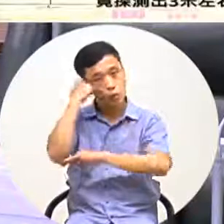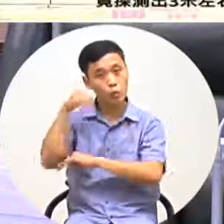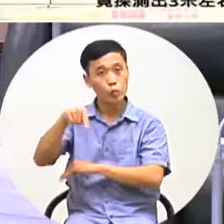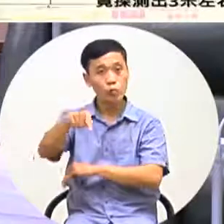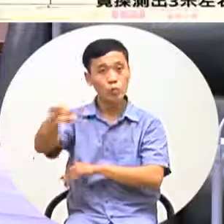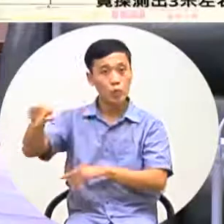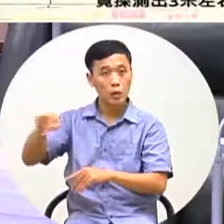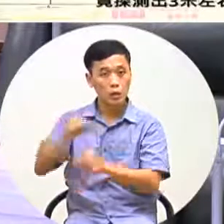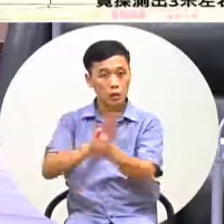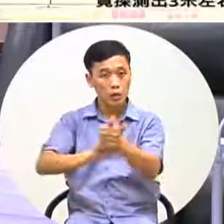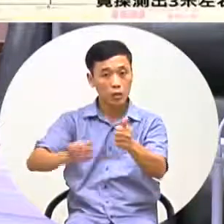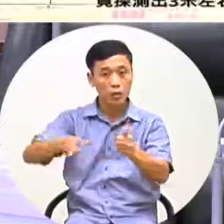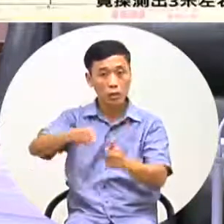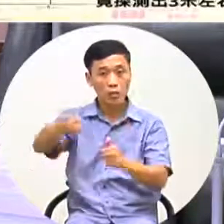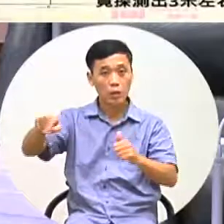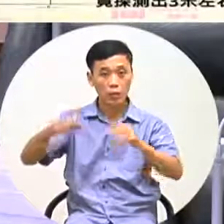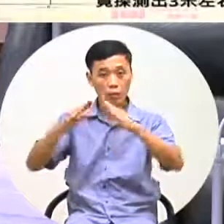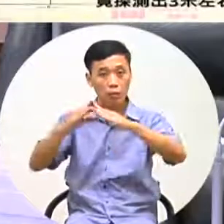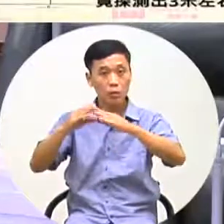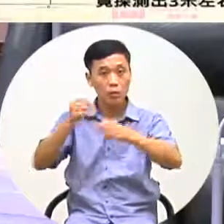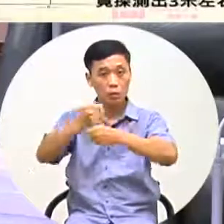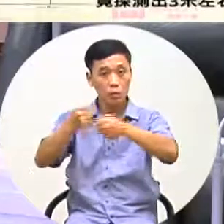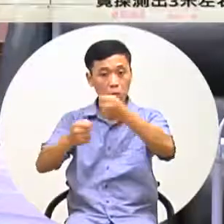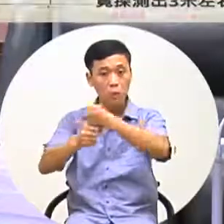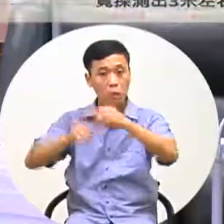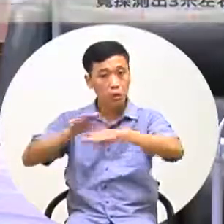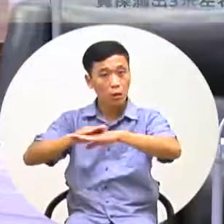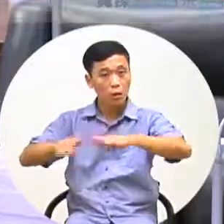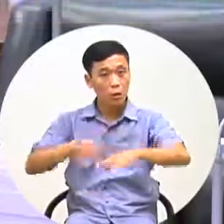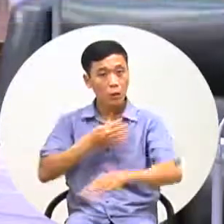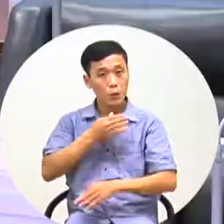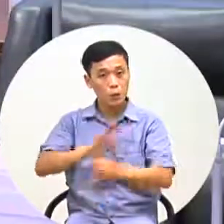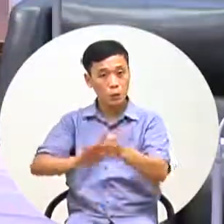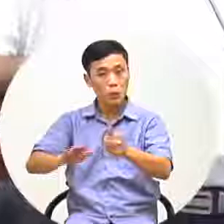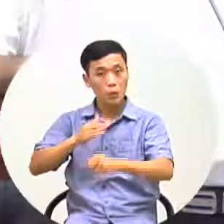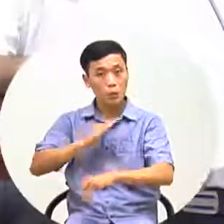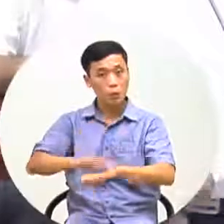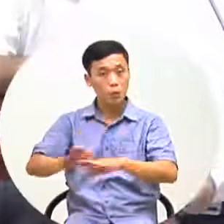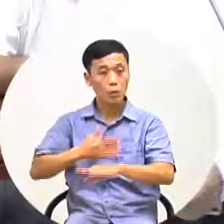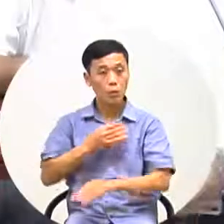全？是不是可以请处长回答一下？ 王处长，请答复。